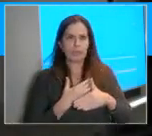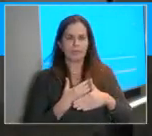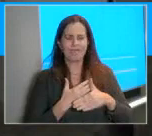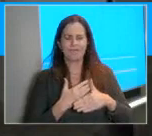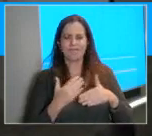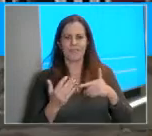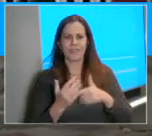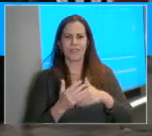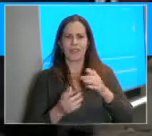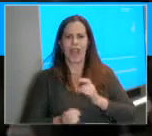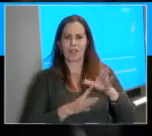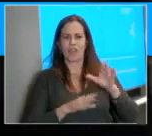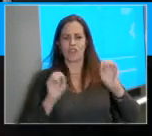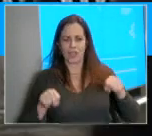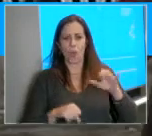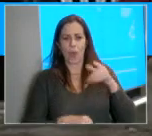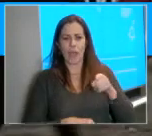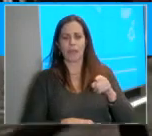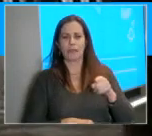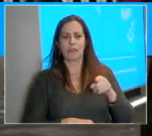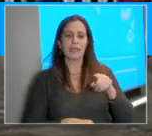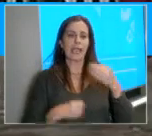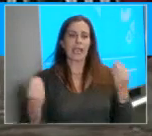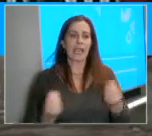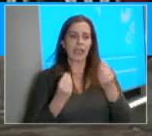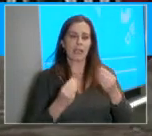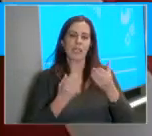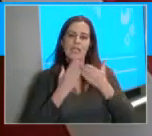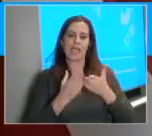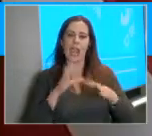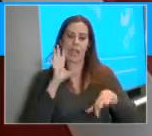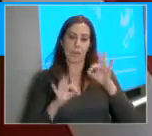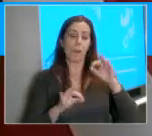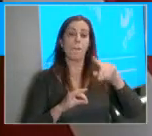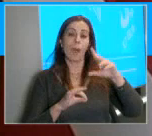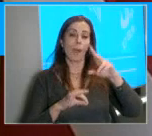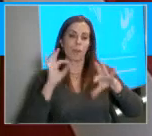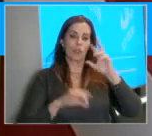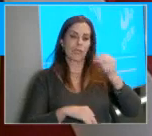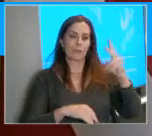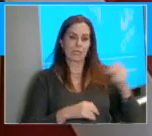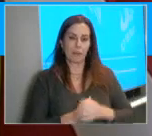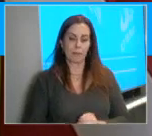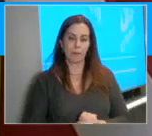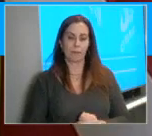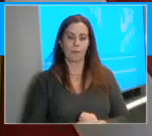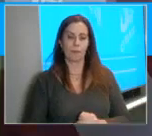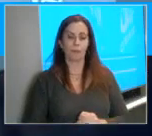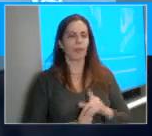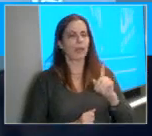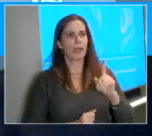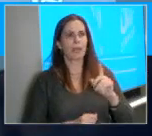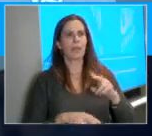תוביל להדחתו, ואולי תהיה איזשהו כלי לסייע לו להיבחר בפעם השנייה. ואם לחזור